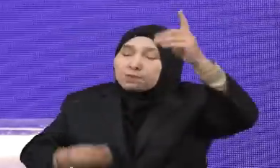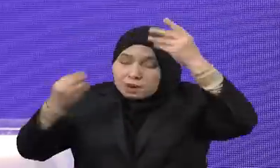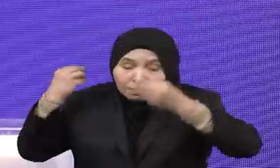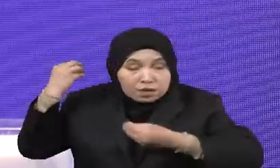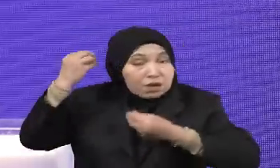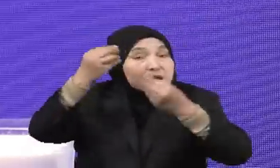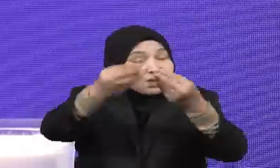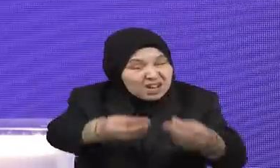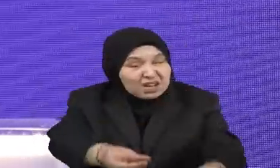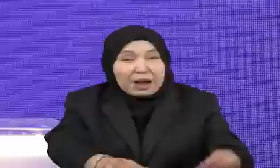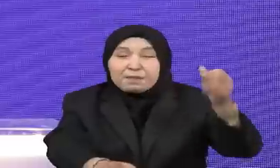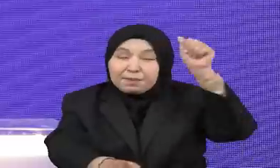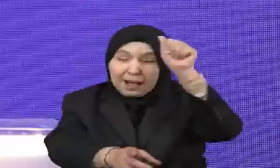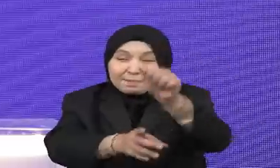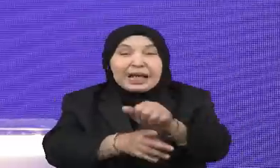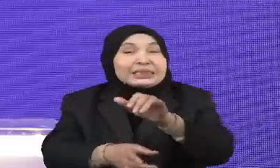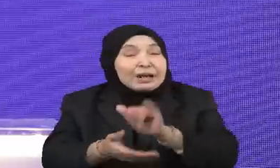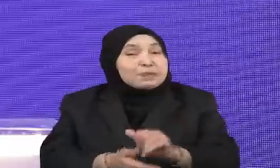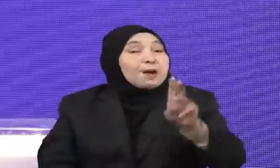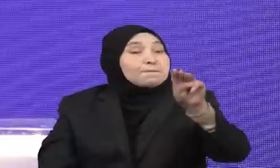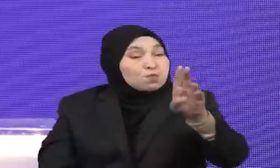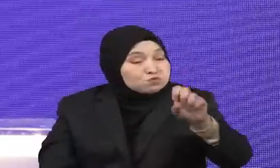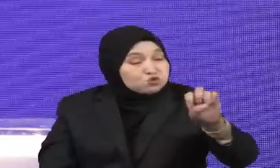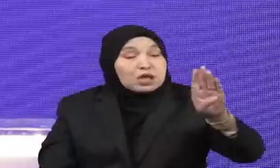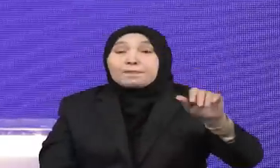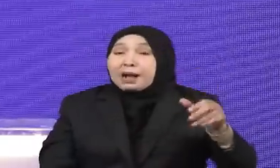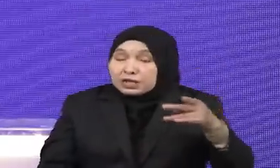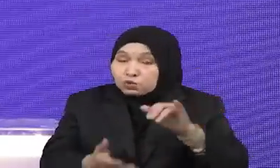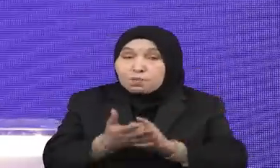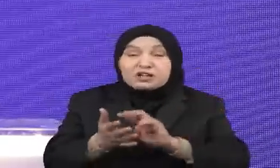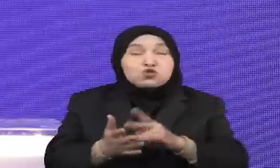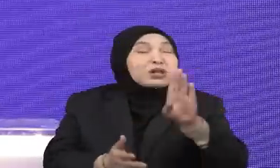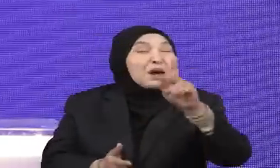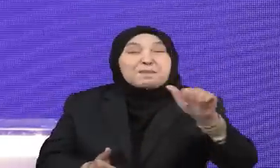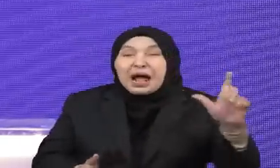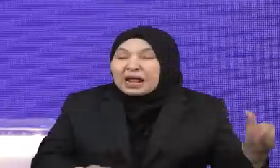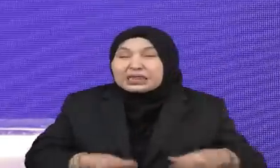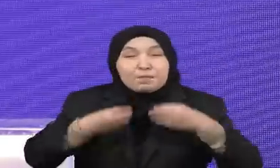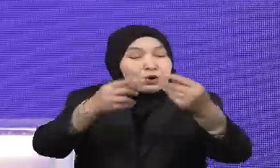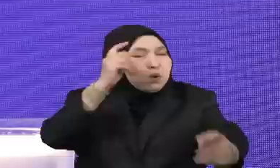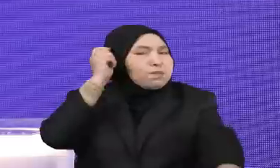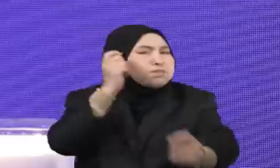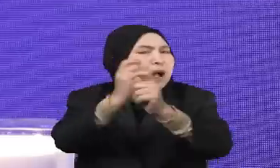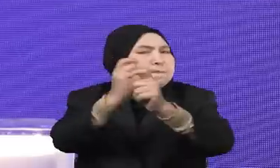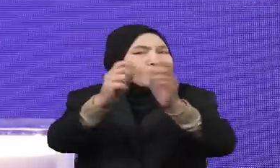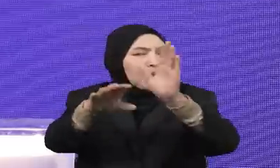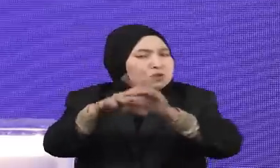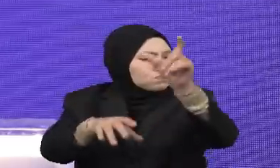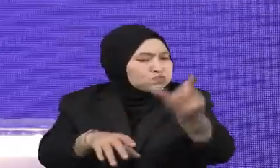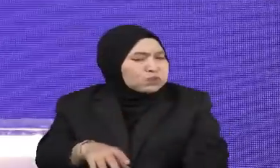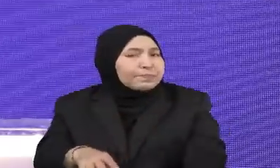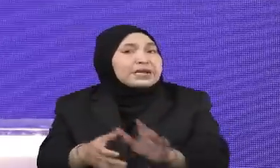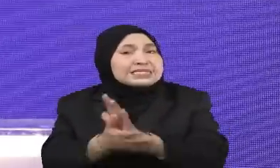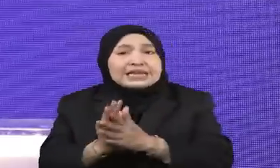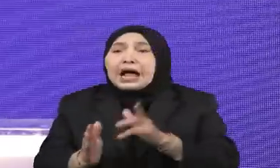musibah kepada kamu beliau Allah menggunakan kata musibah musibah itu maksudnya sesuatu yang diberi secara tepat kepada seseorang Jadi